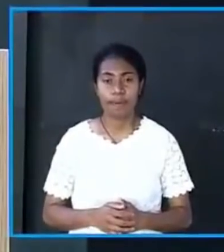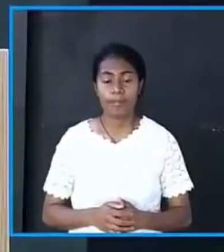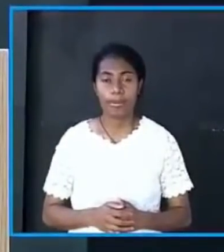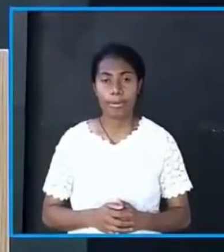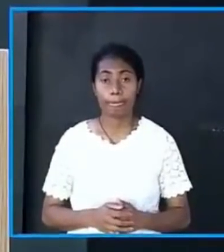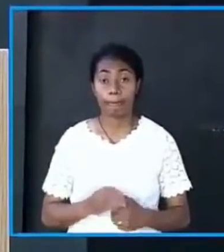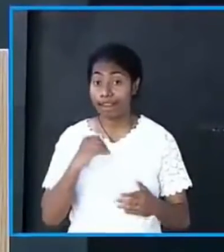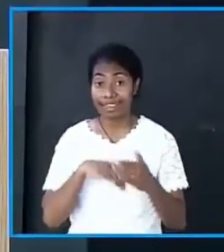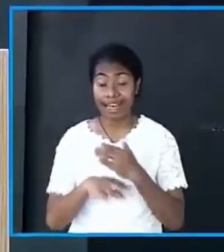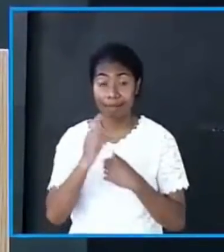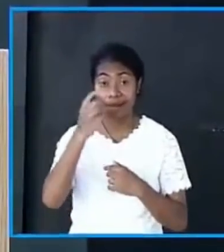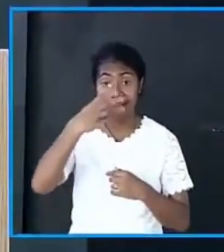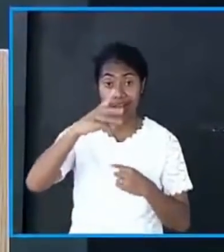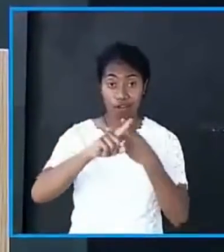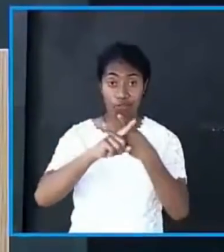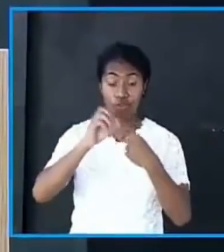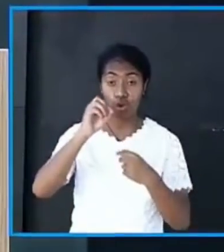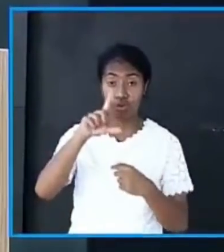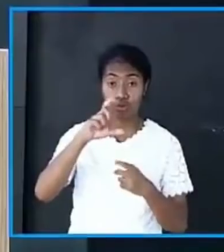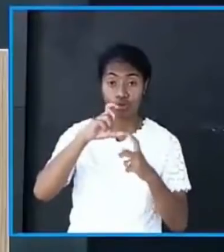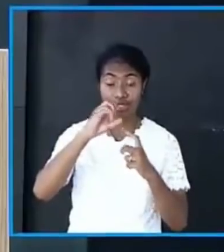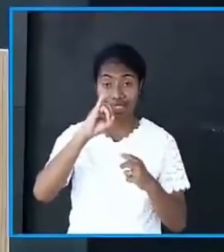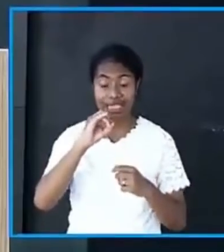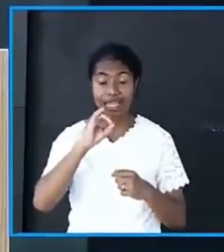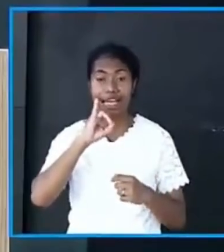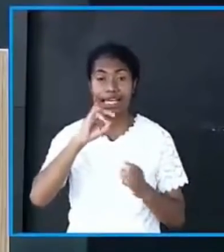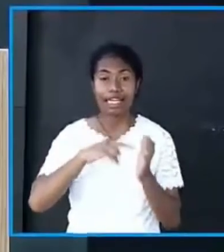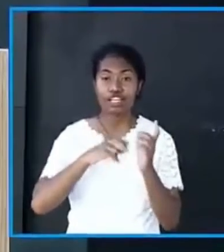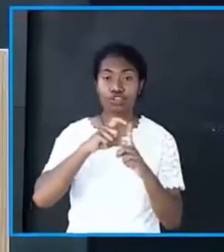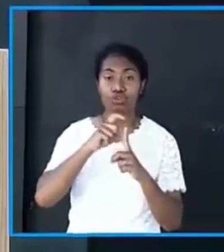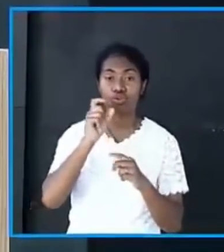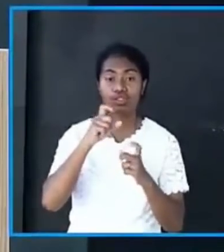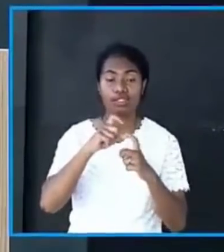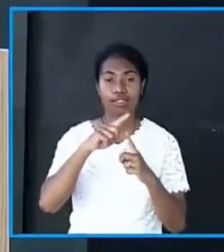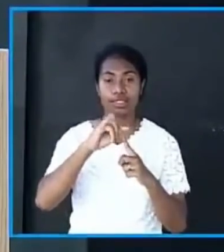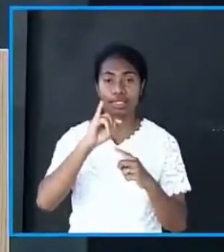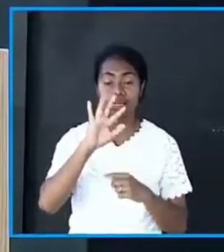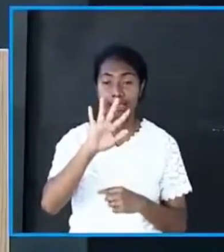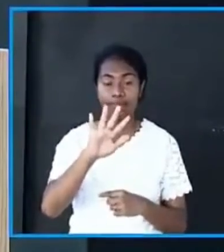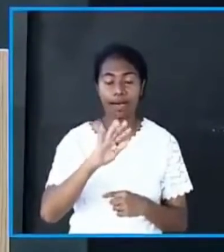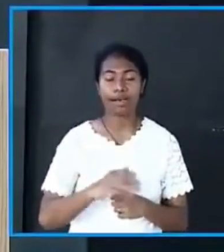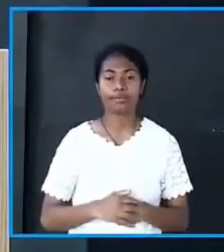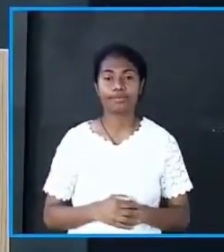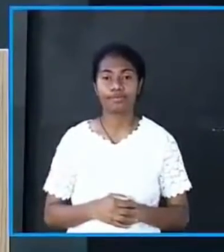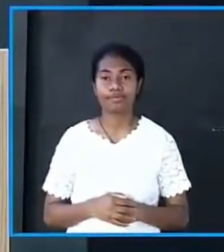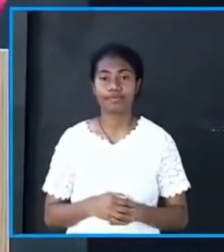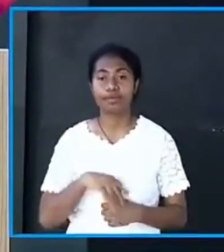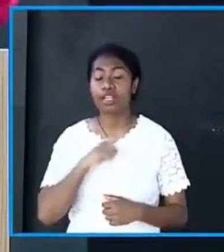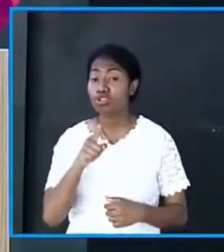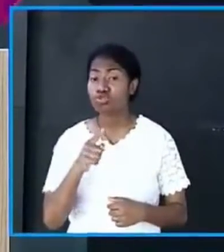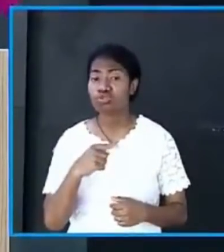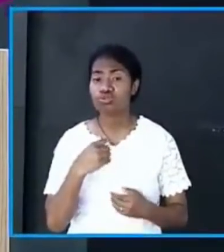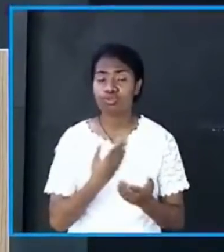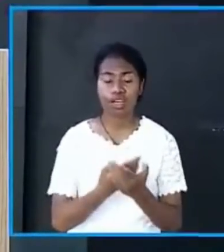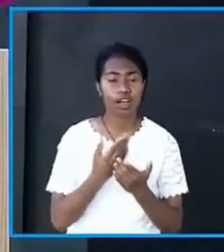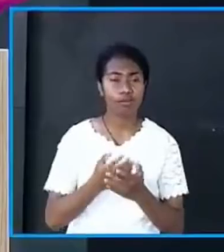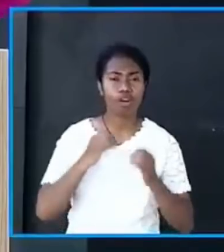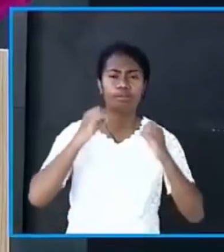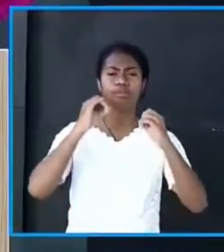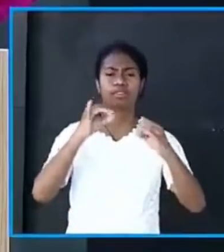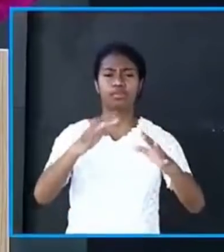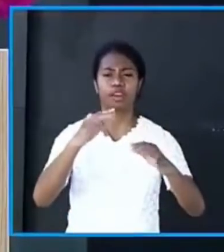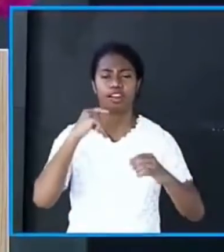dalam revolusi industri 5 seperti yang dikembangkan di Jepang mereka mulai menciptakan